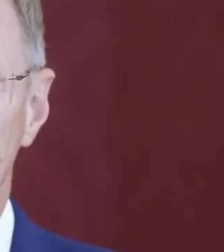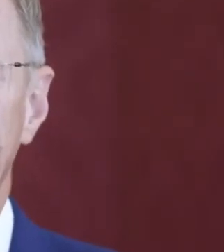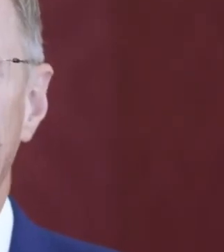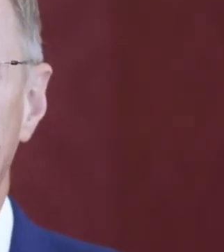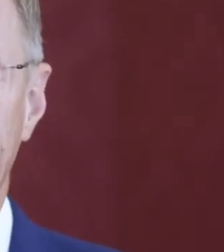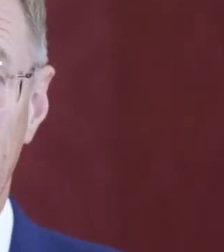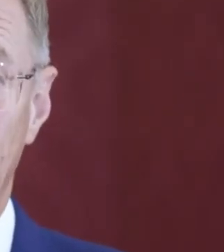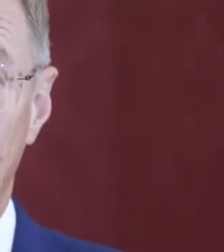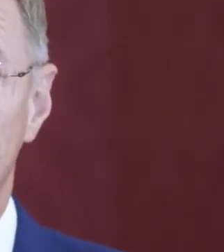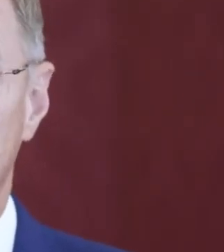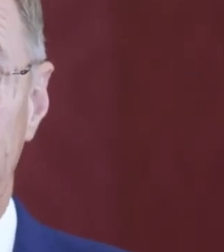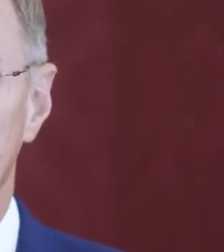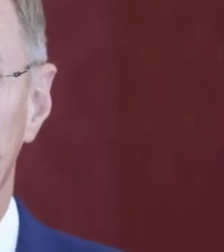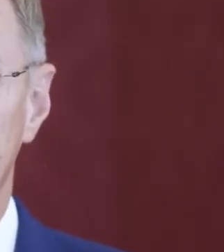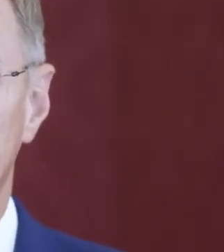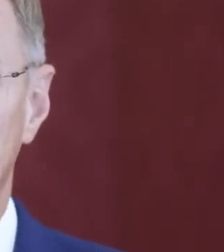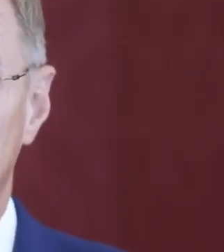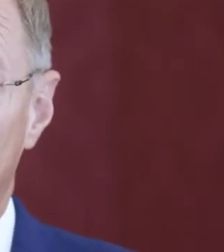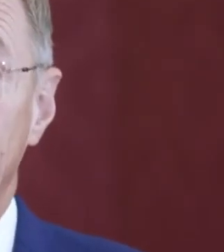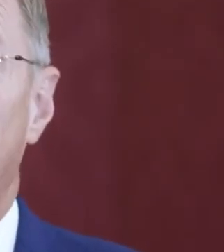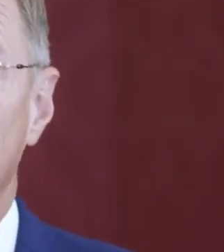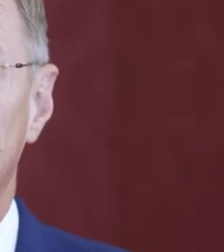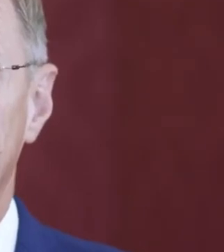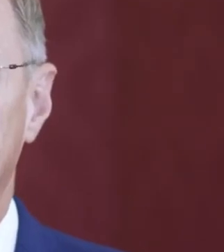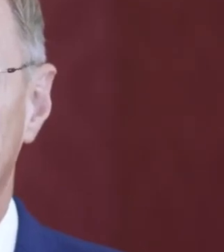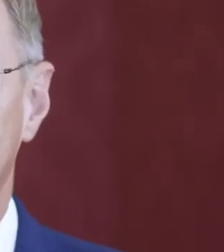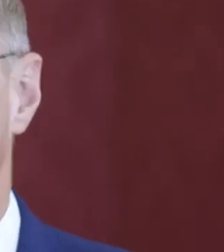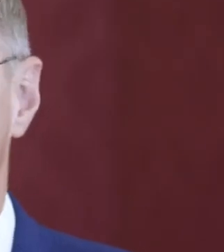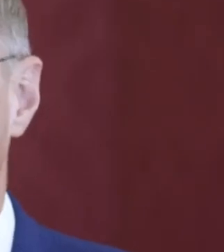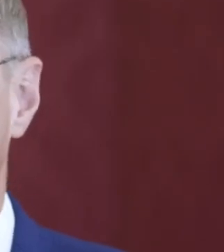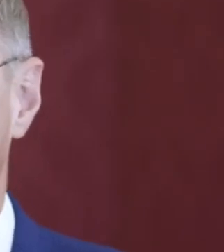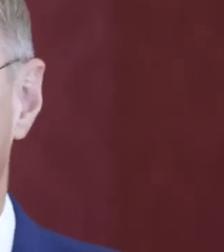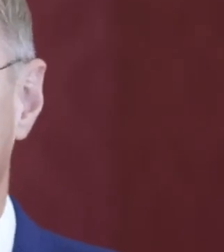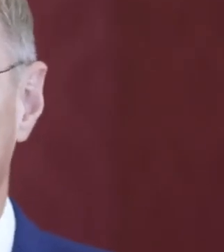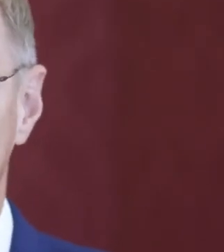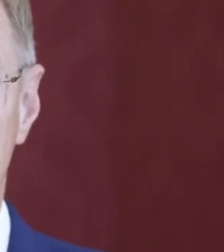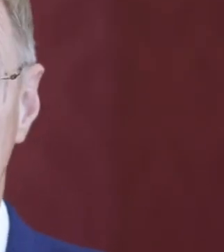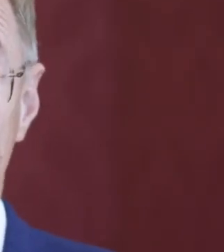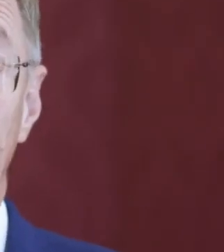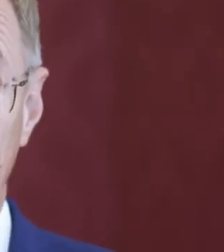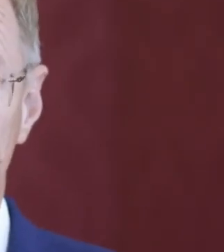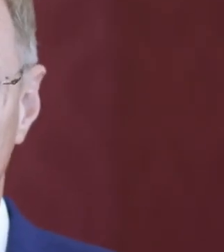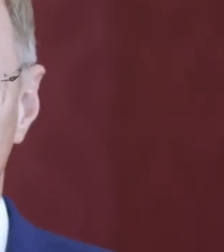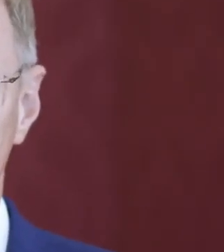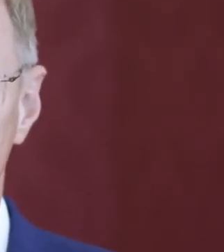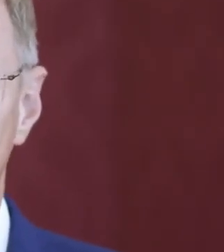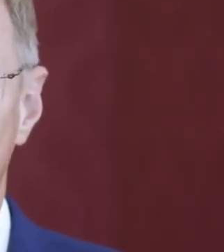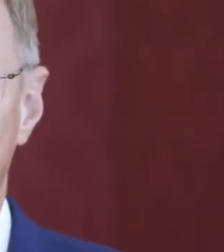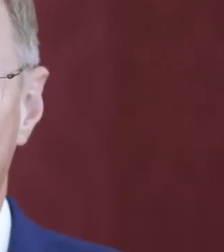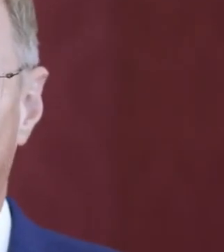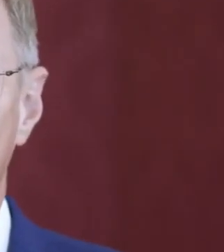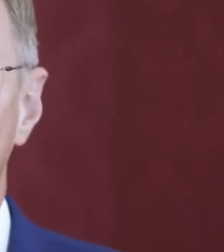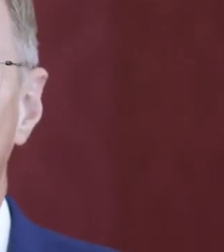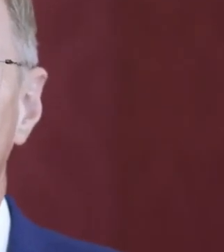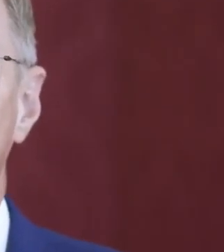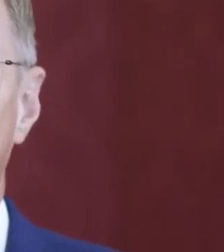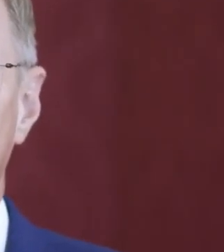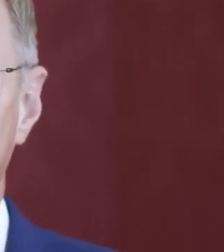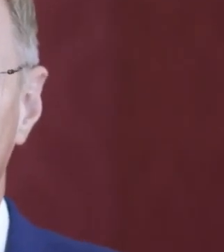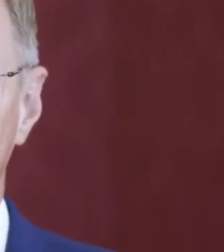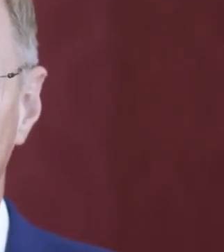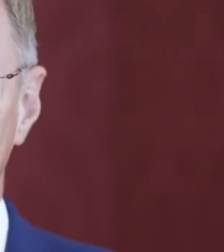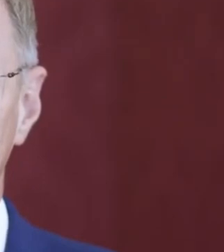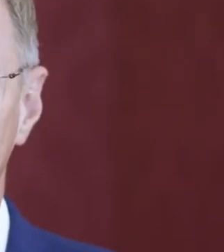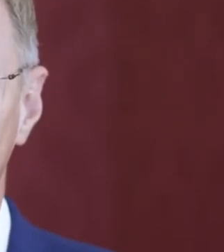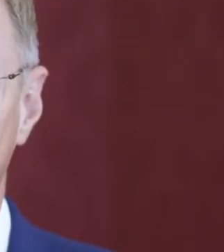bestimmt schon seit längerem unser Leben. Und auch wenn KI in unserem Alltag bereits sehr präsent ist, kommen viele